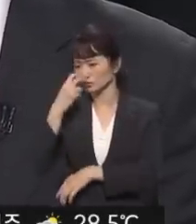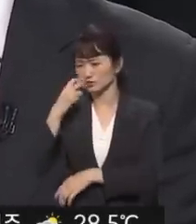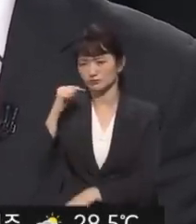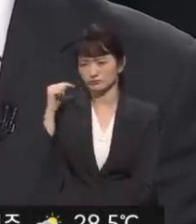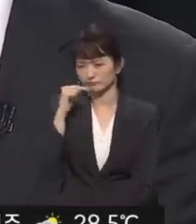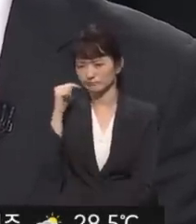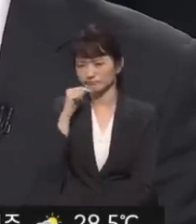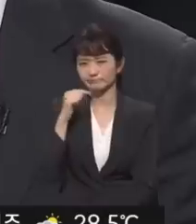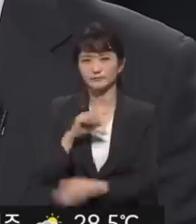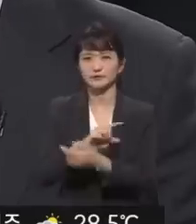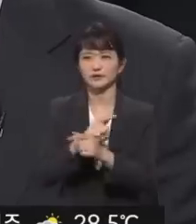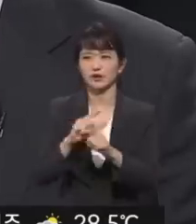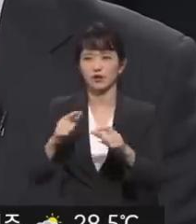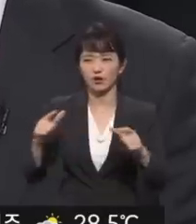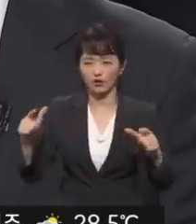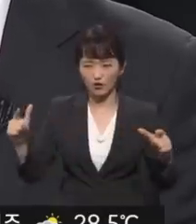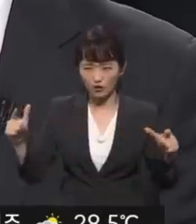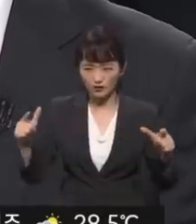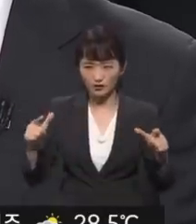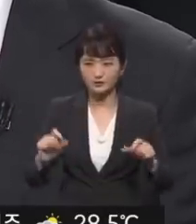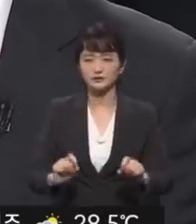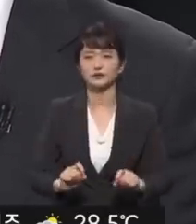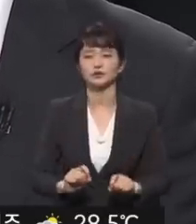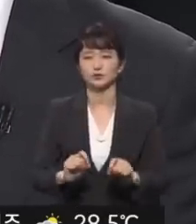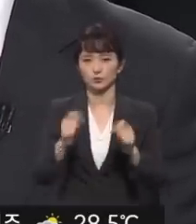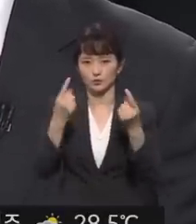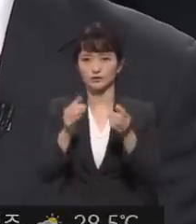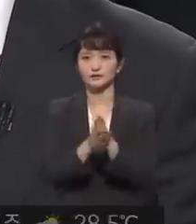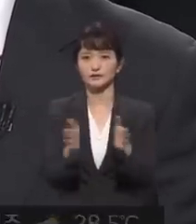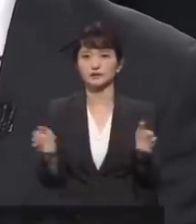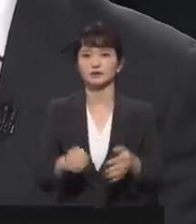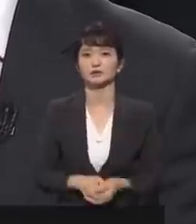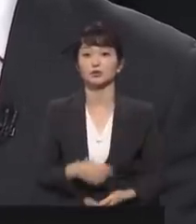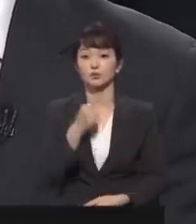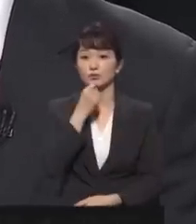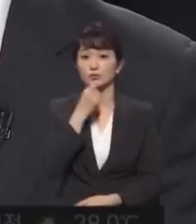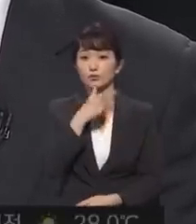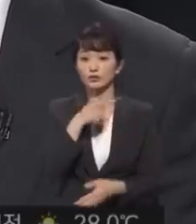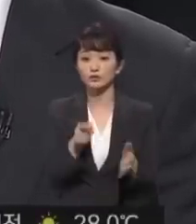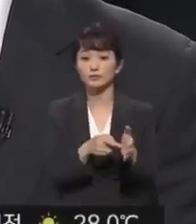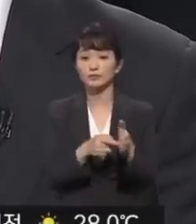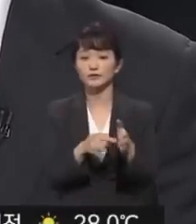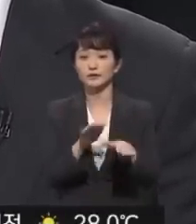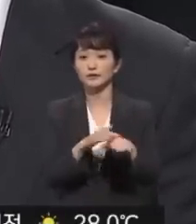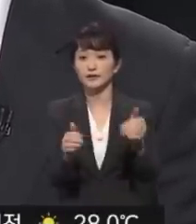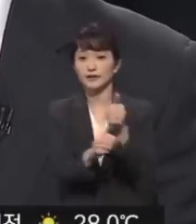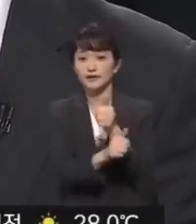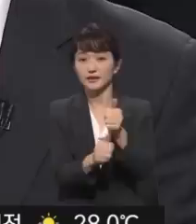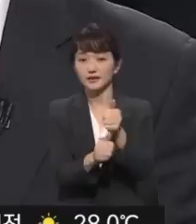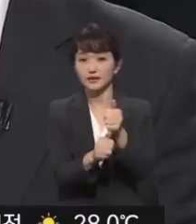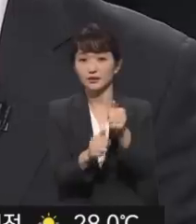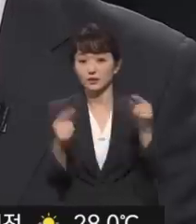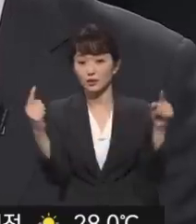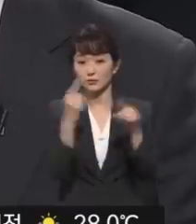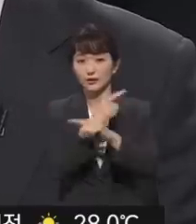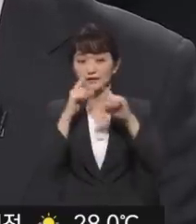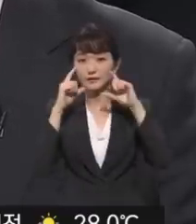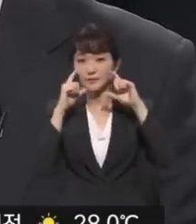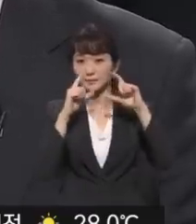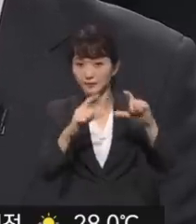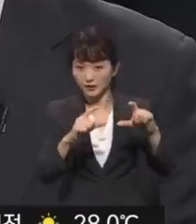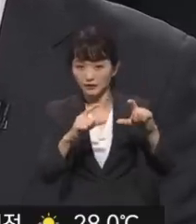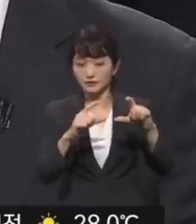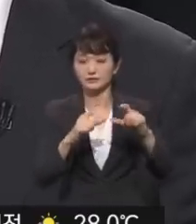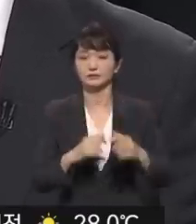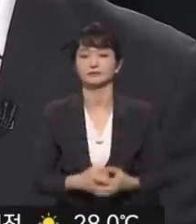여러 가지 조치가 다방면에서 일어났고 그래서 어려 부터 갑자기 비디오를 전한다는 외침이 나오면서 이 사태가 벌어졌기